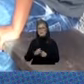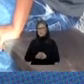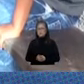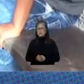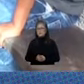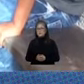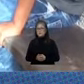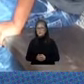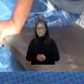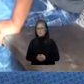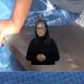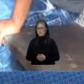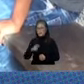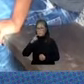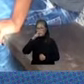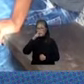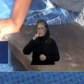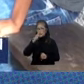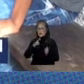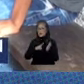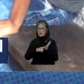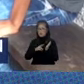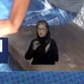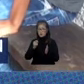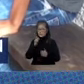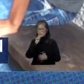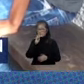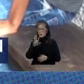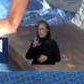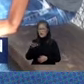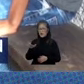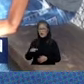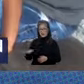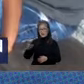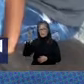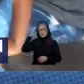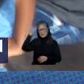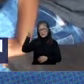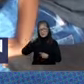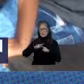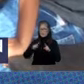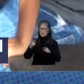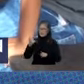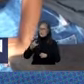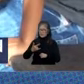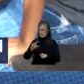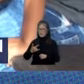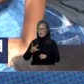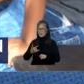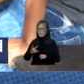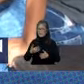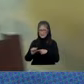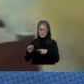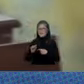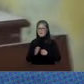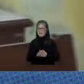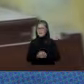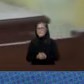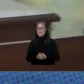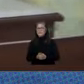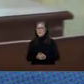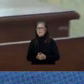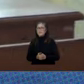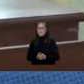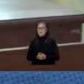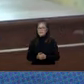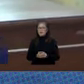219. Menurut ayah Nono, meski memiliki bakat istimewa, disiplin berlatih soal menjadi kunci keberhasilan. Kisah Nono